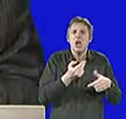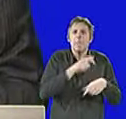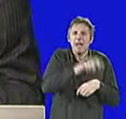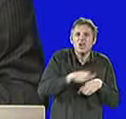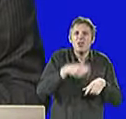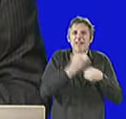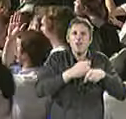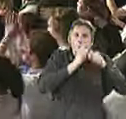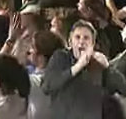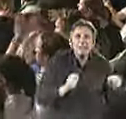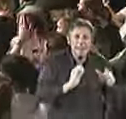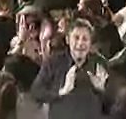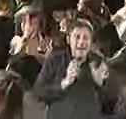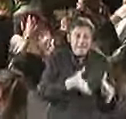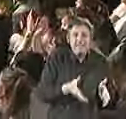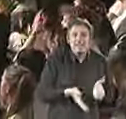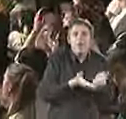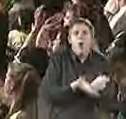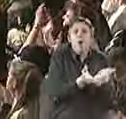travailleur.